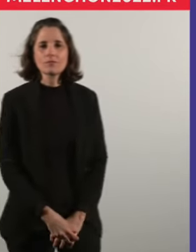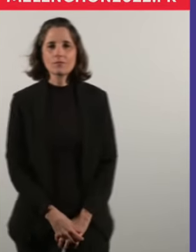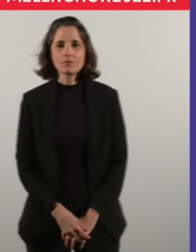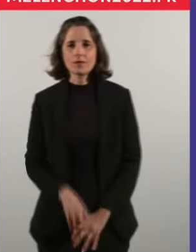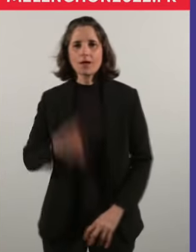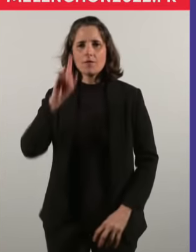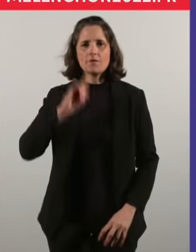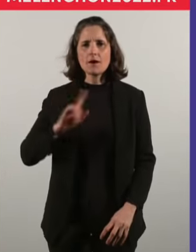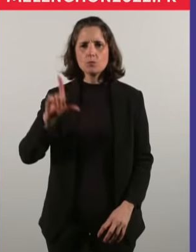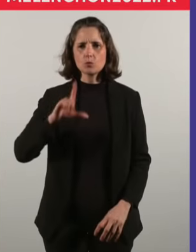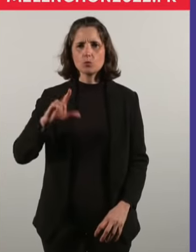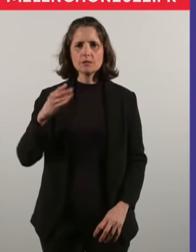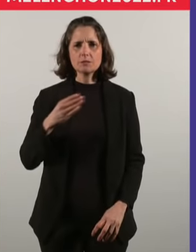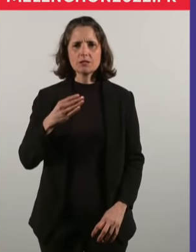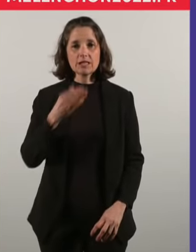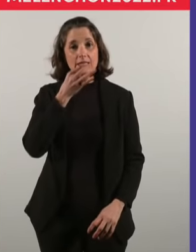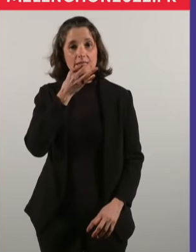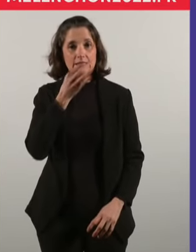sa route.